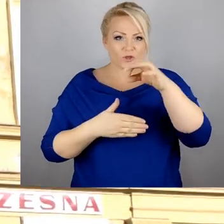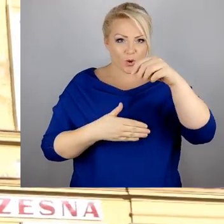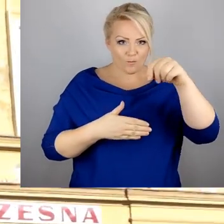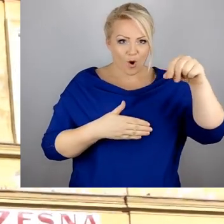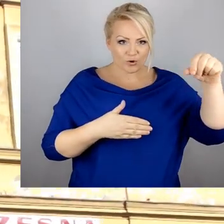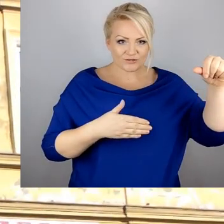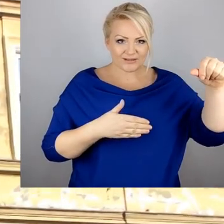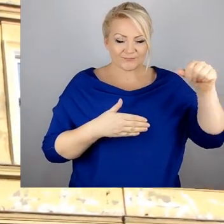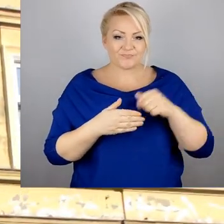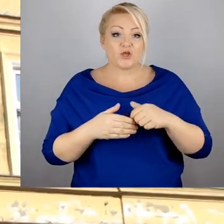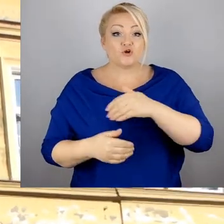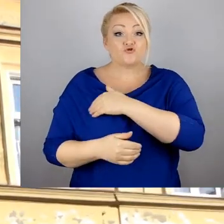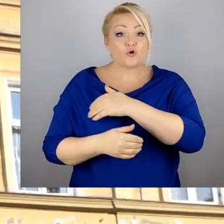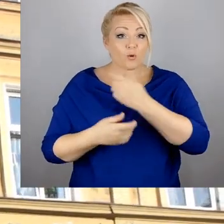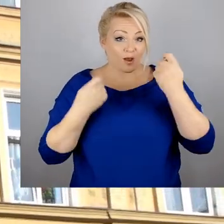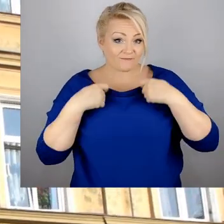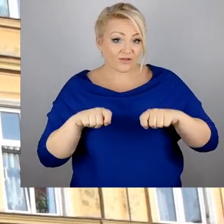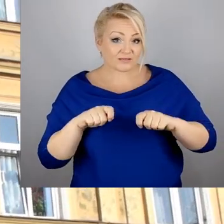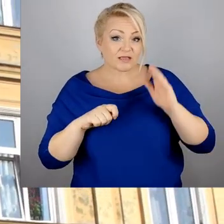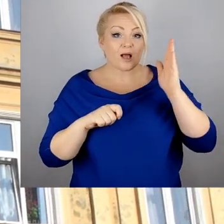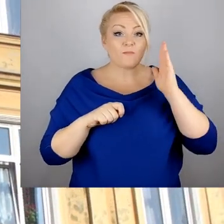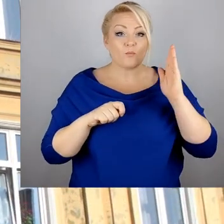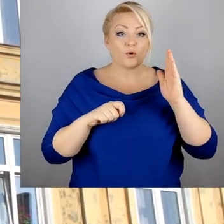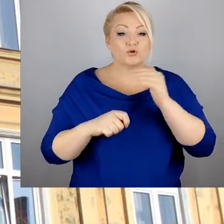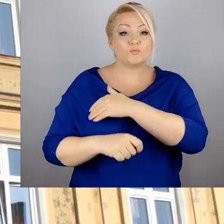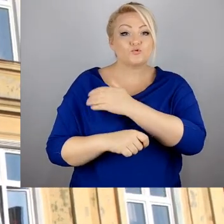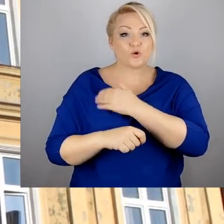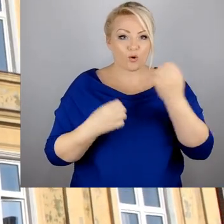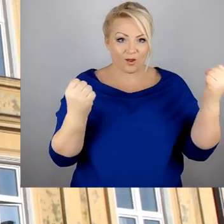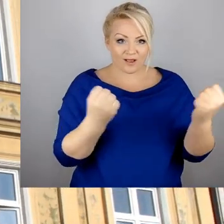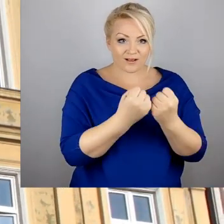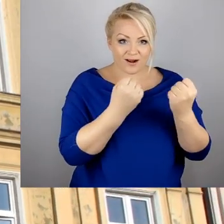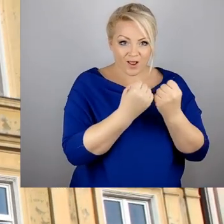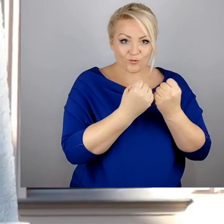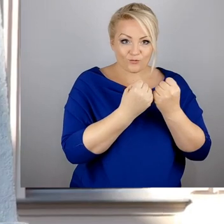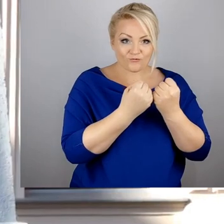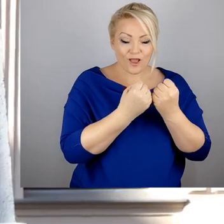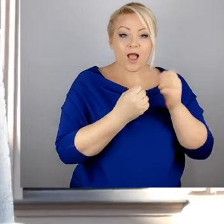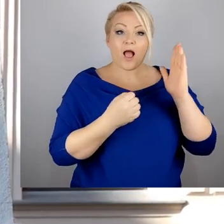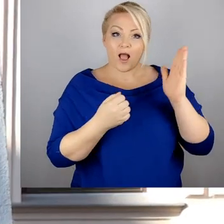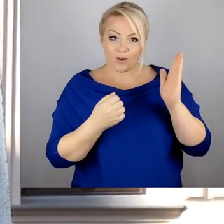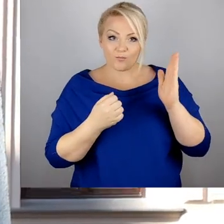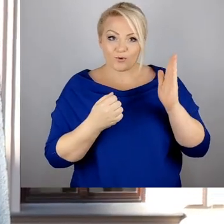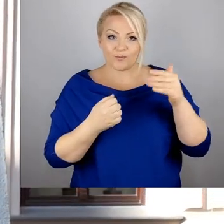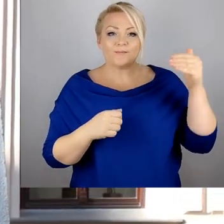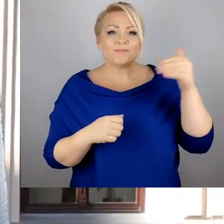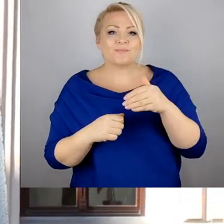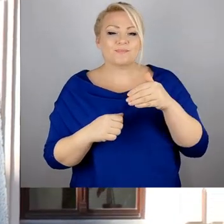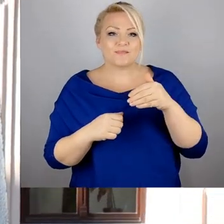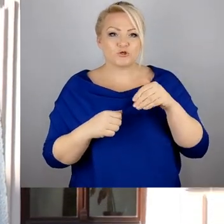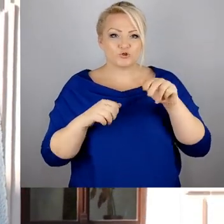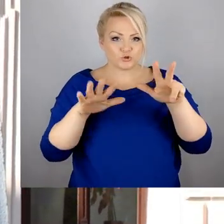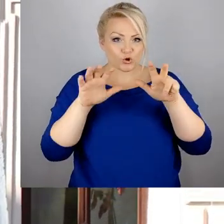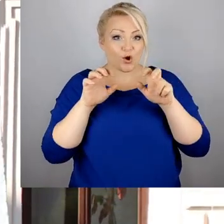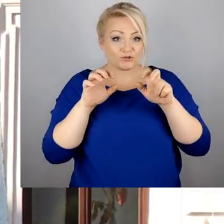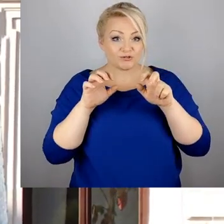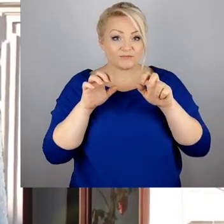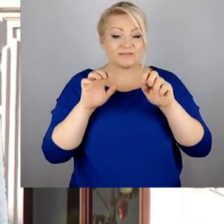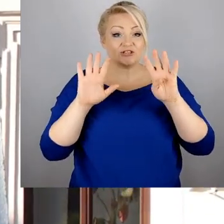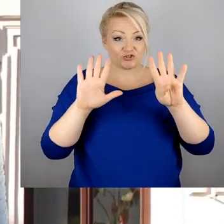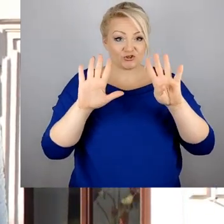uczył się w Krakowie, a w 1809 roku ukończył Tarnowskie Gimnazjum. Jest to obecnie budynek I Liceum